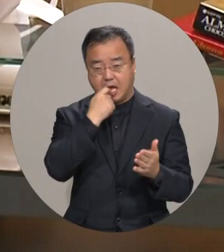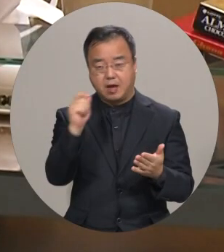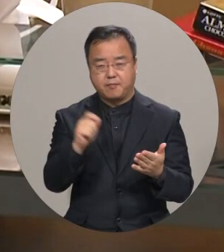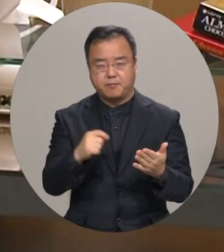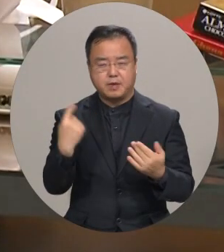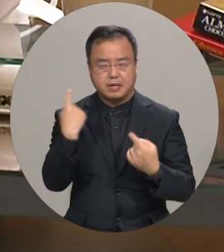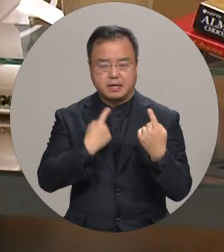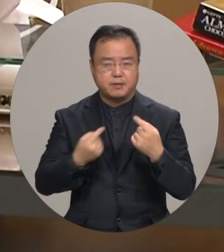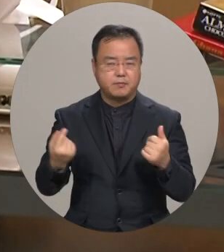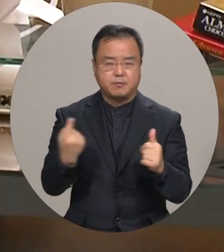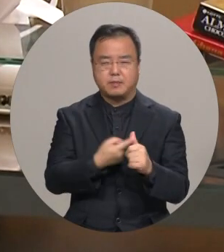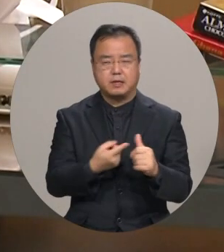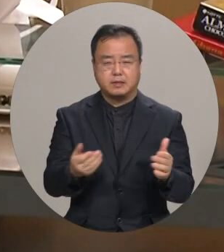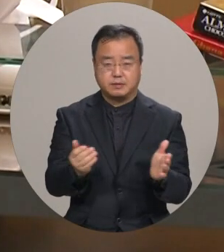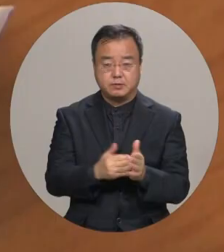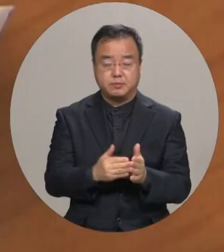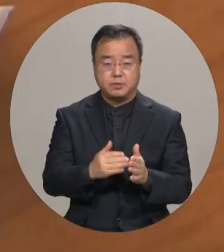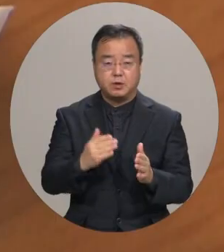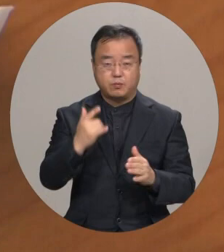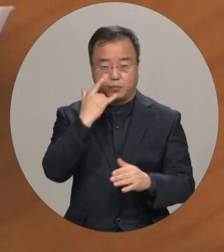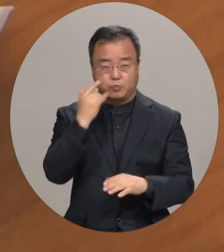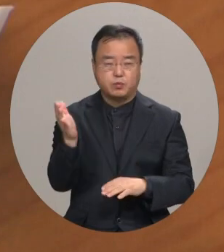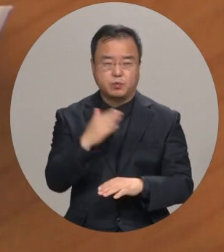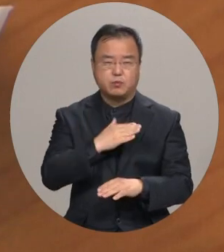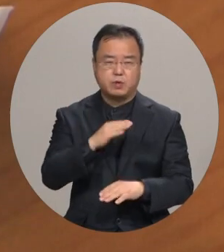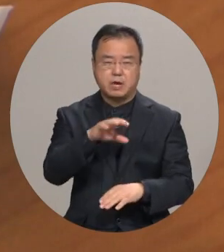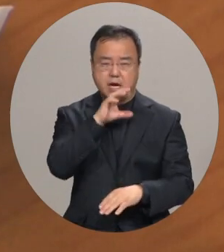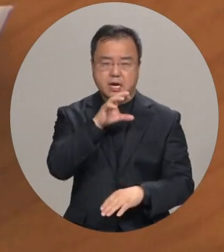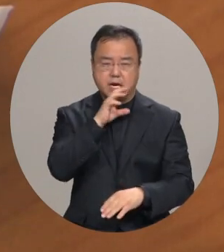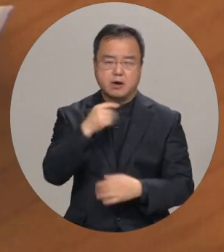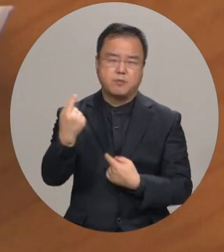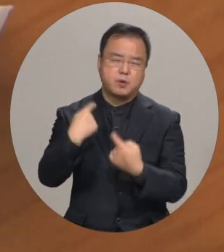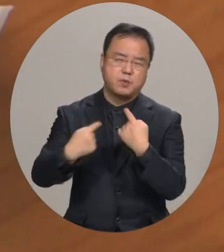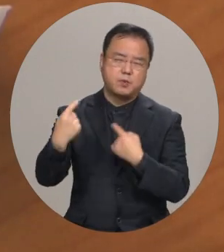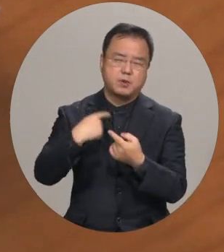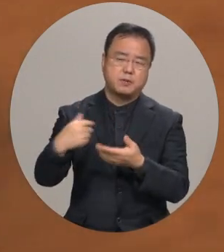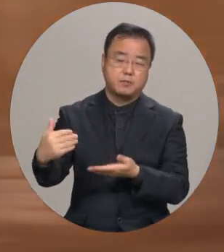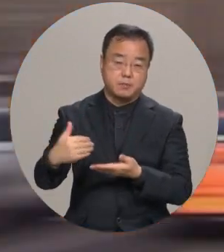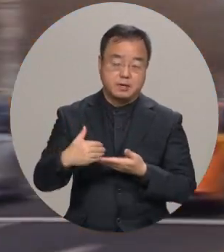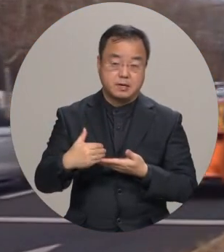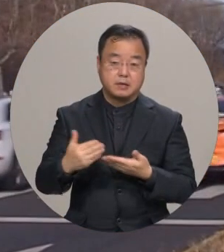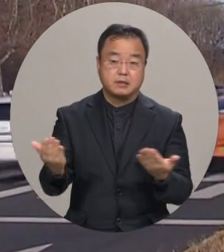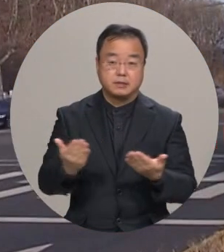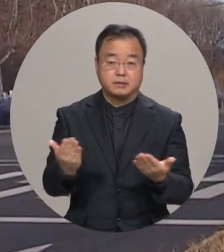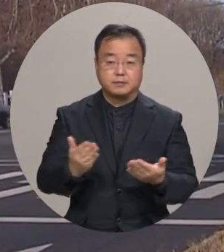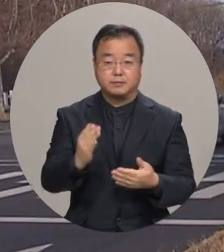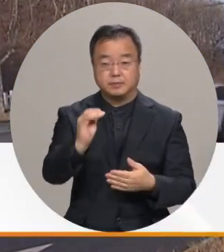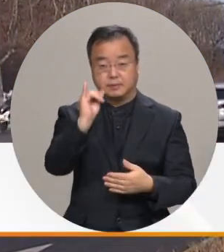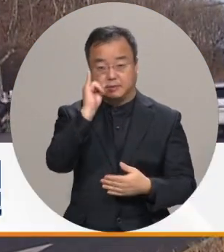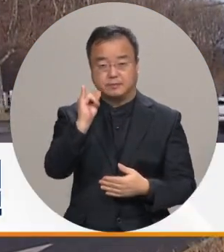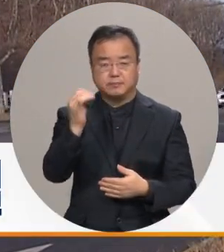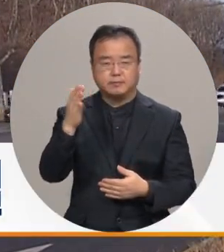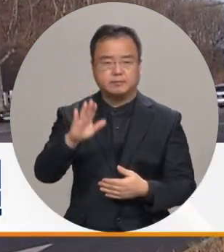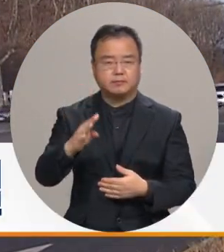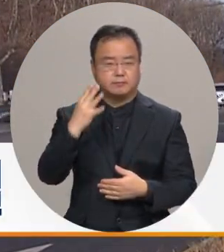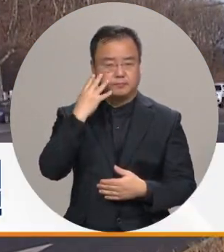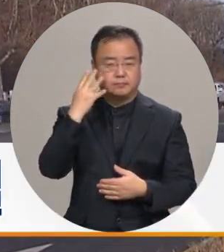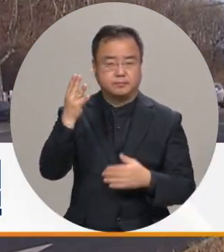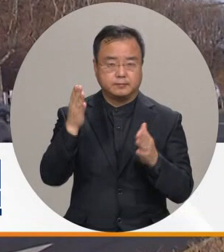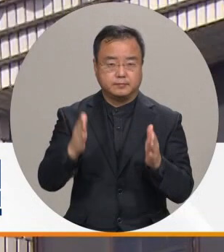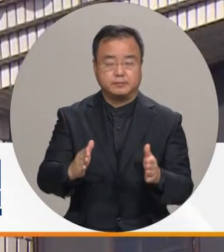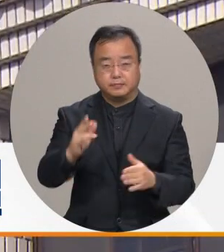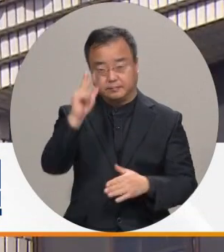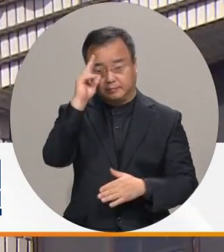사건이 있었고 학부모들에게 지속적인 민원을 받은 정황이 드러나기도 했습니다. 하지만 약 4개월 만에 경찰이